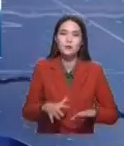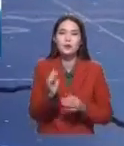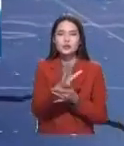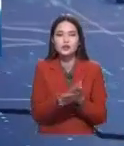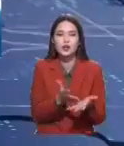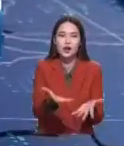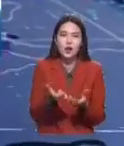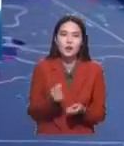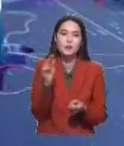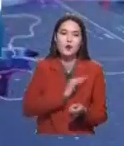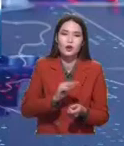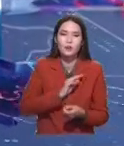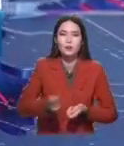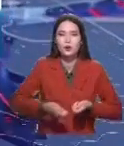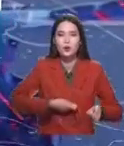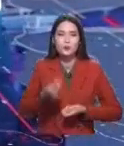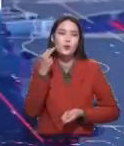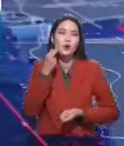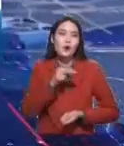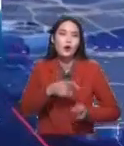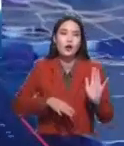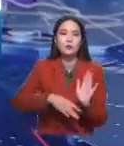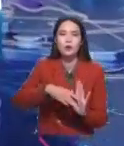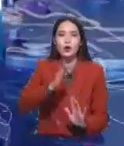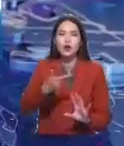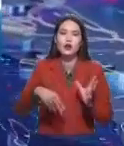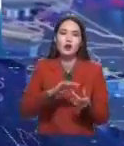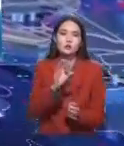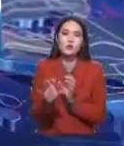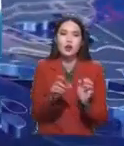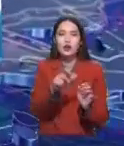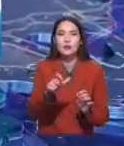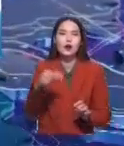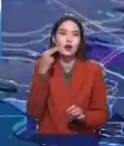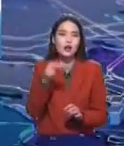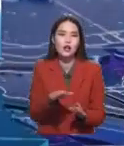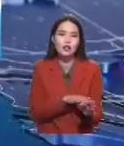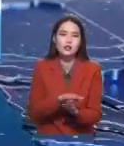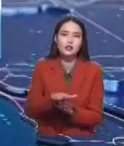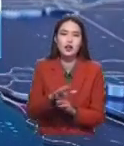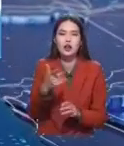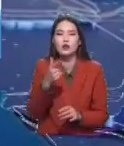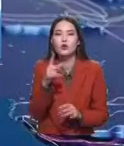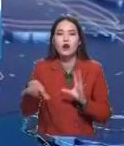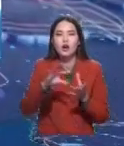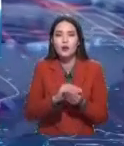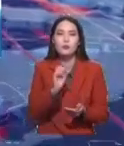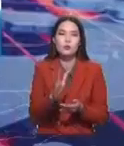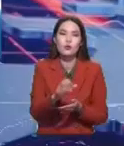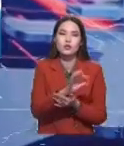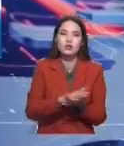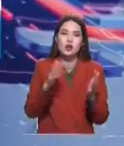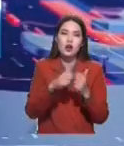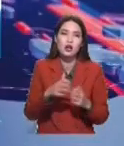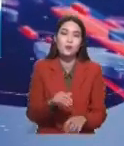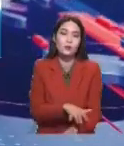операционное управление для повышения качества обслуживания пассажиров и эффективности воздушной гавани в целом. Наряду с этим будет разработан долгосрочный бизнес-план